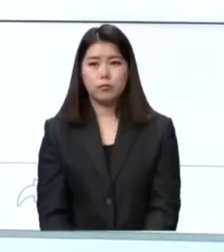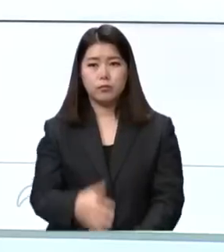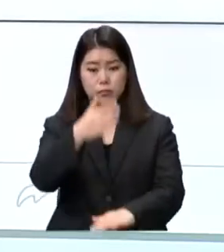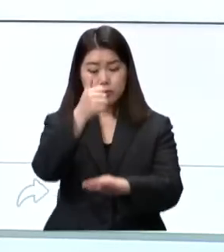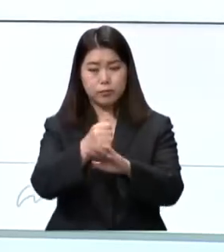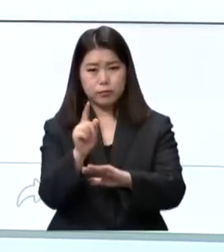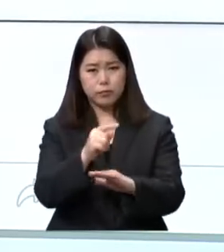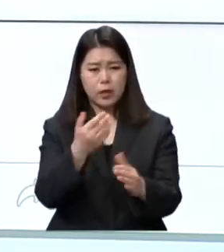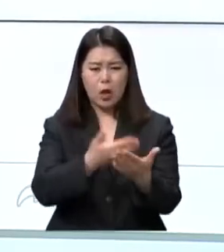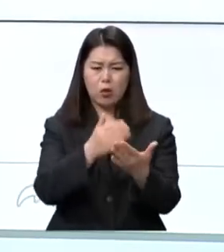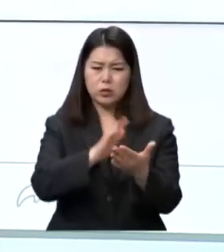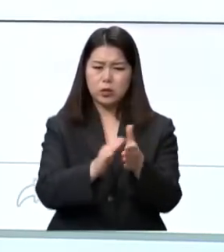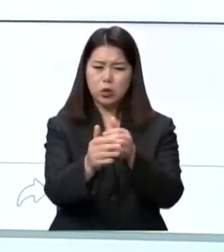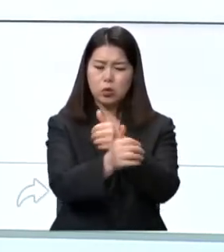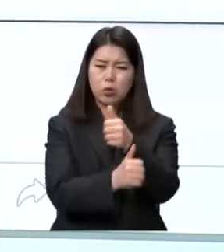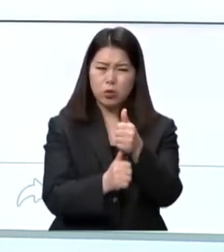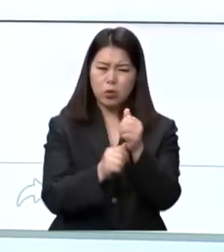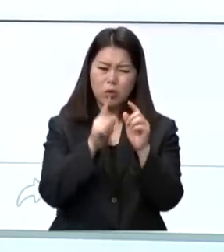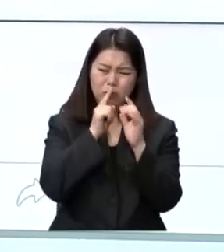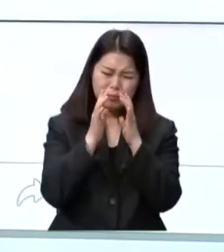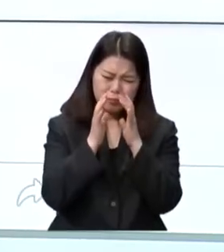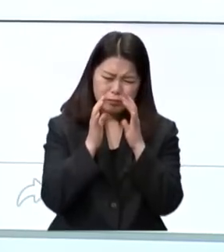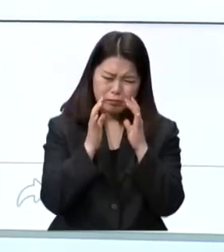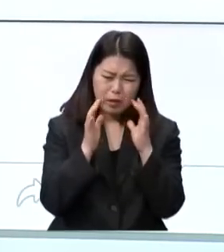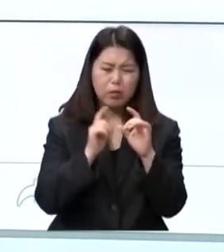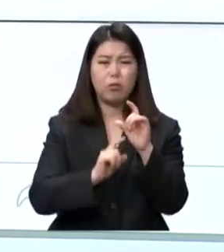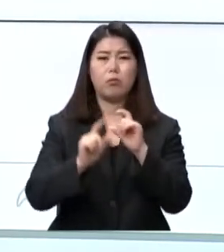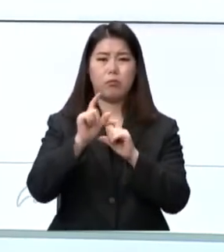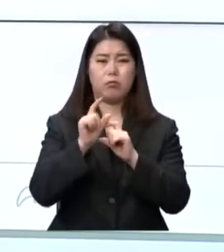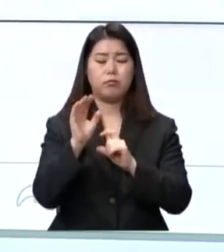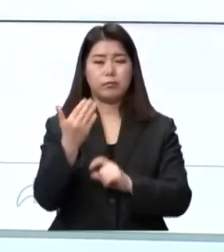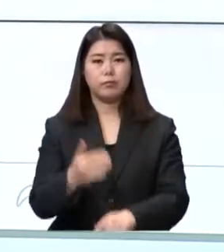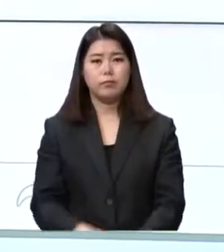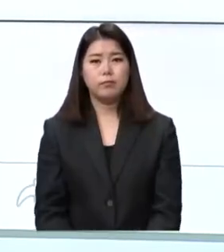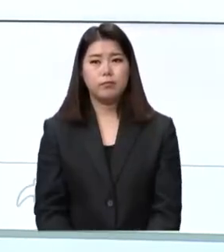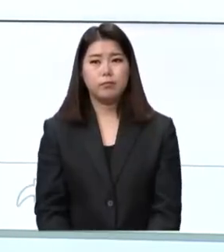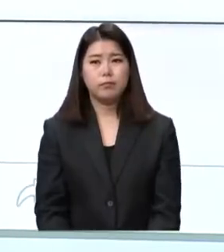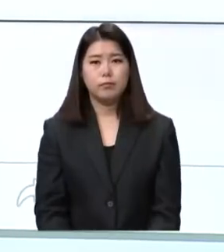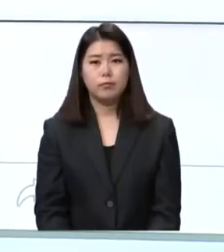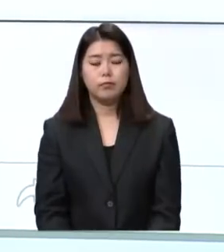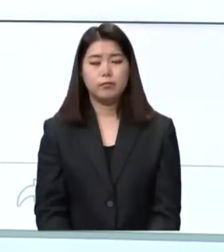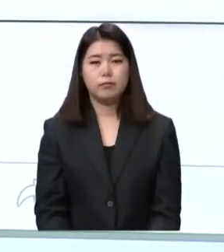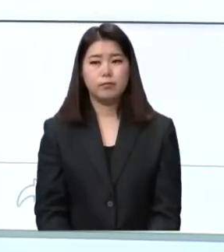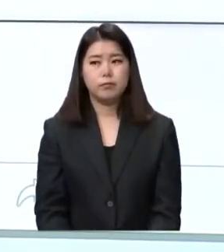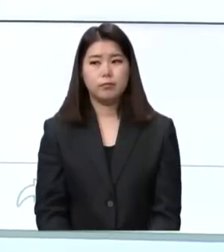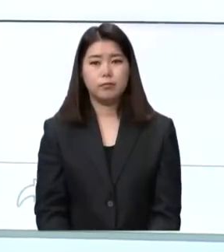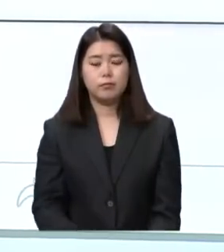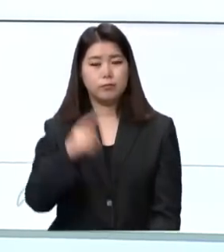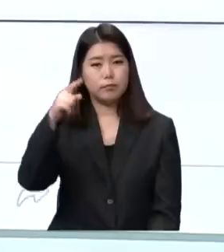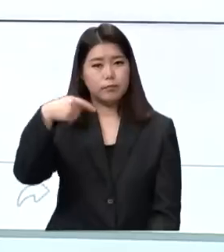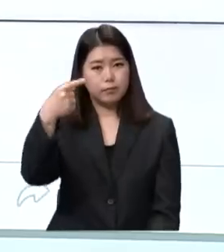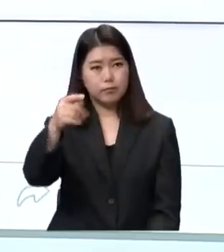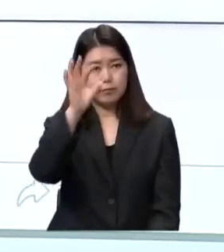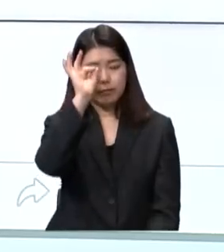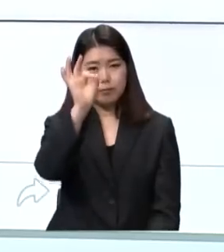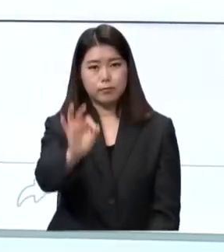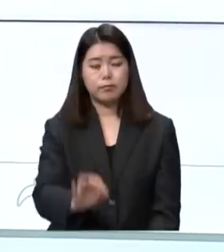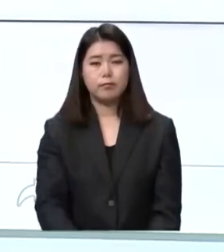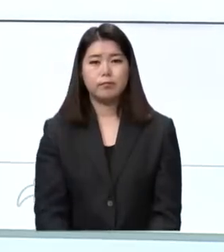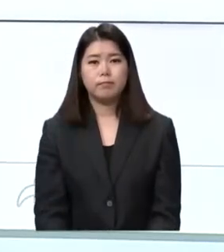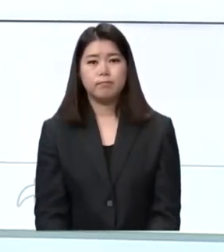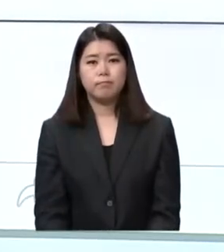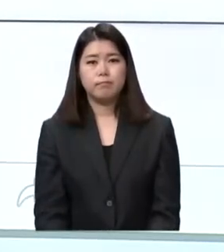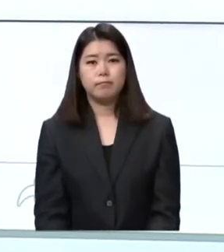결국은 혁신이 논란까지 좀 불똥으로 가는 모습입니다 결국 다음 기사를 좀이어서